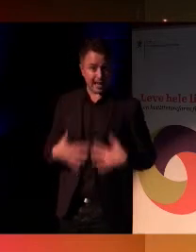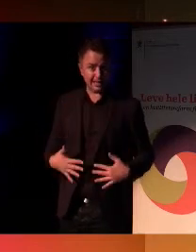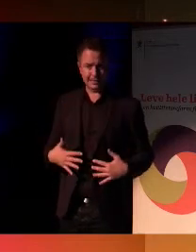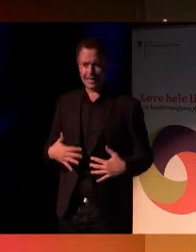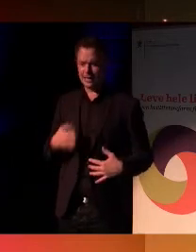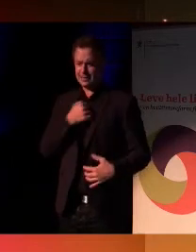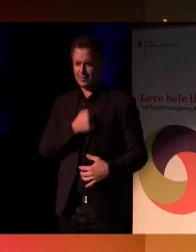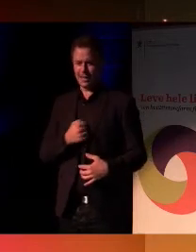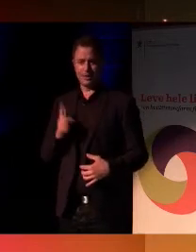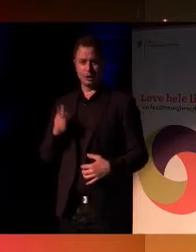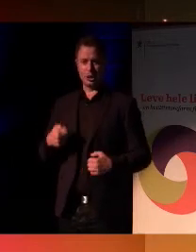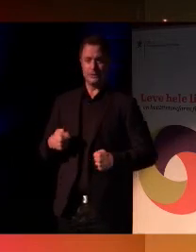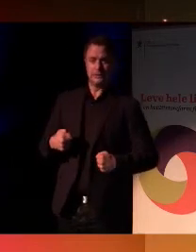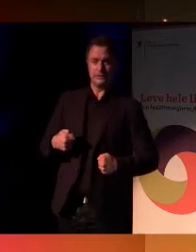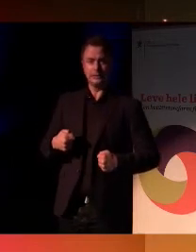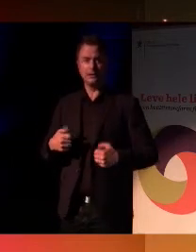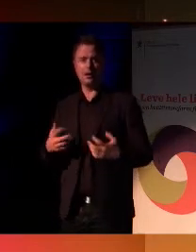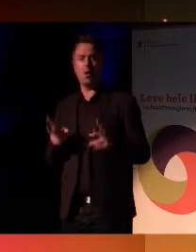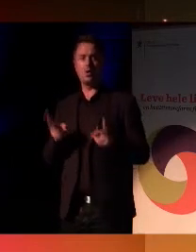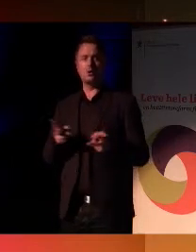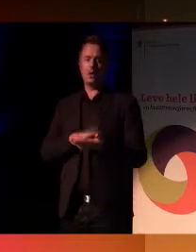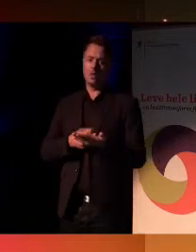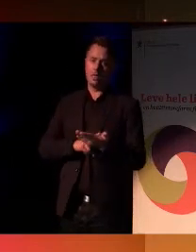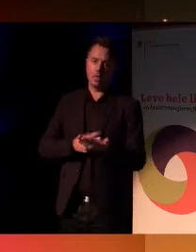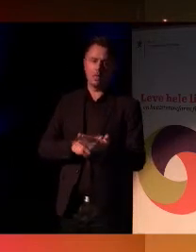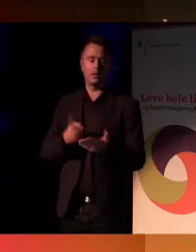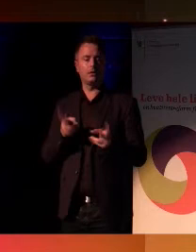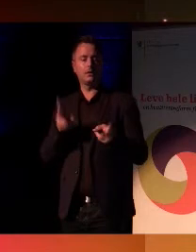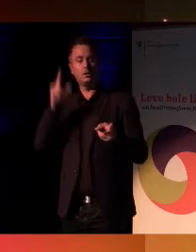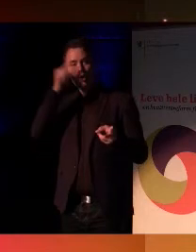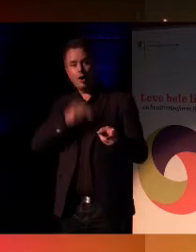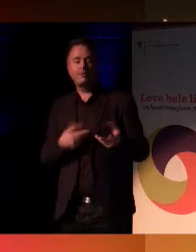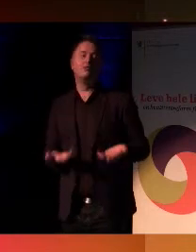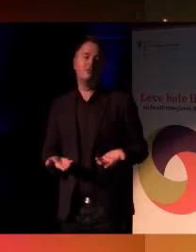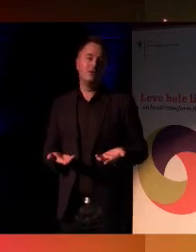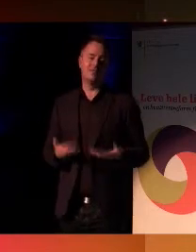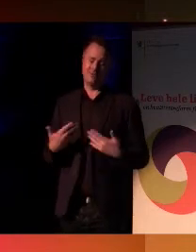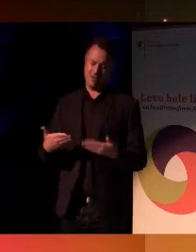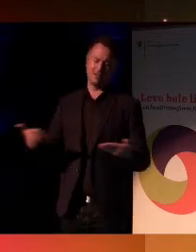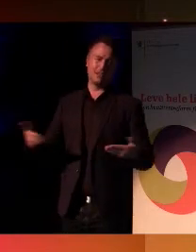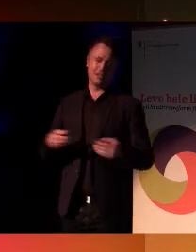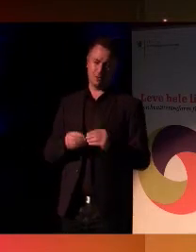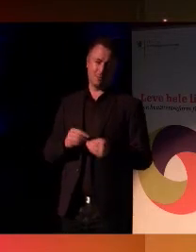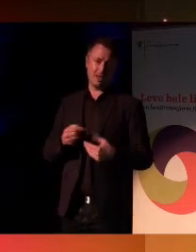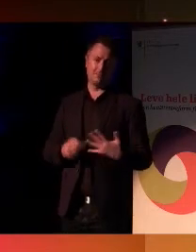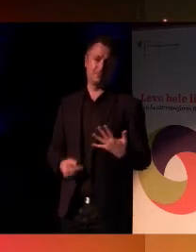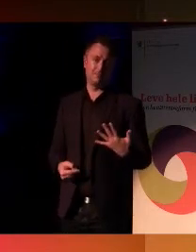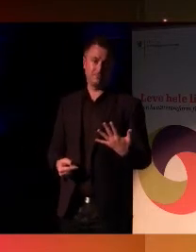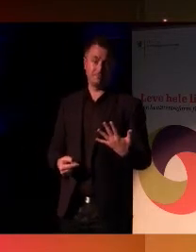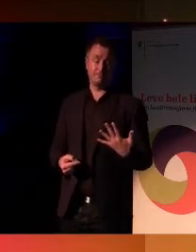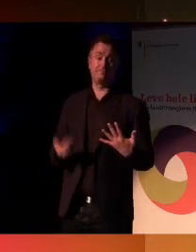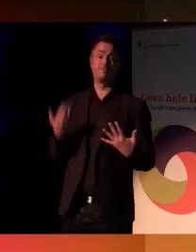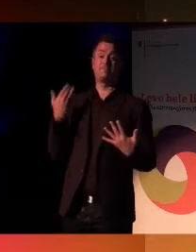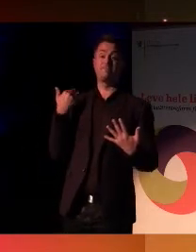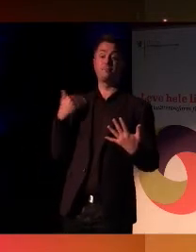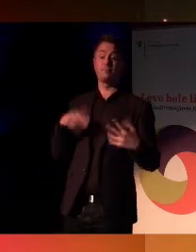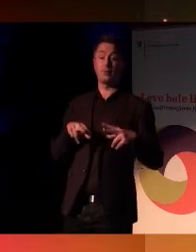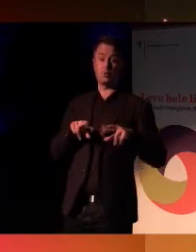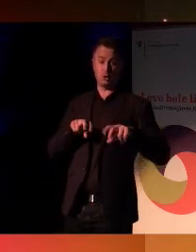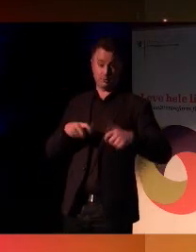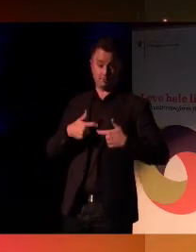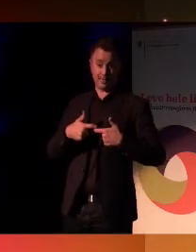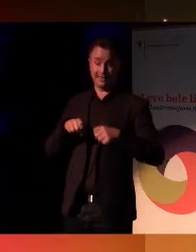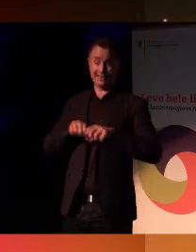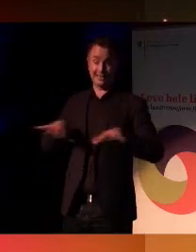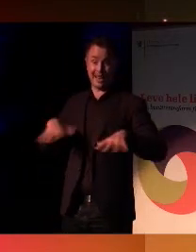Smerte på grunn av anspenthet og søvnproblemer er vanlig. Og en studie på en undersøkelse av generalisert angst viser at